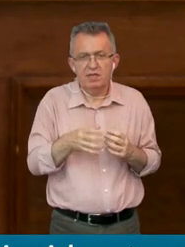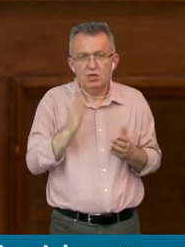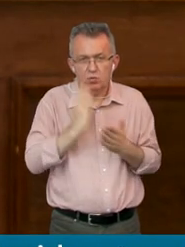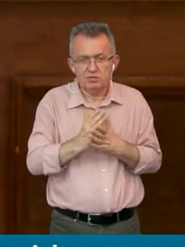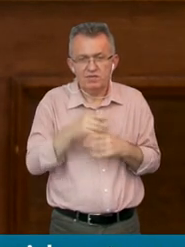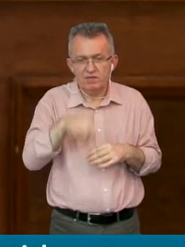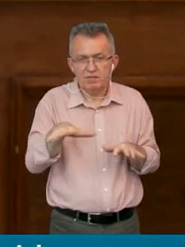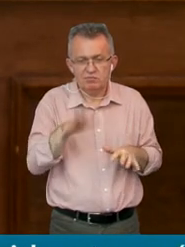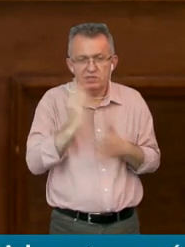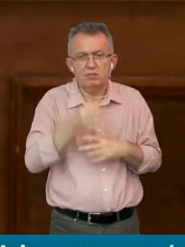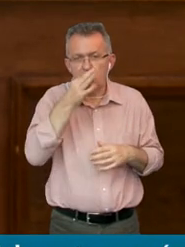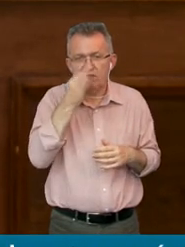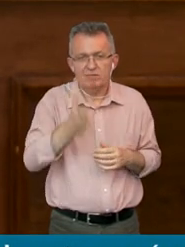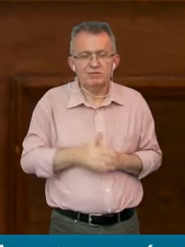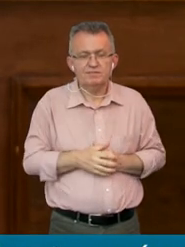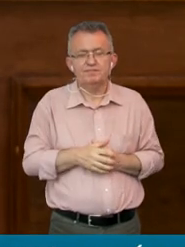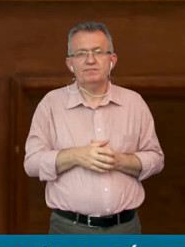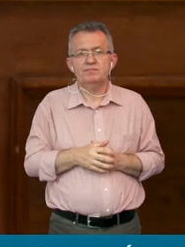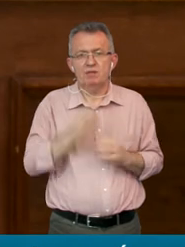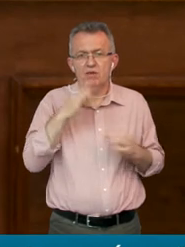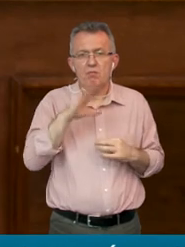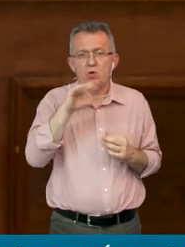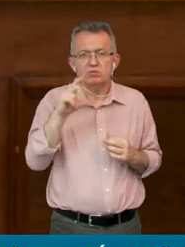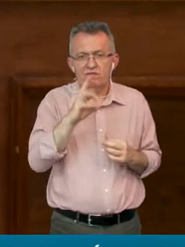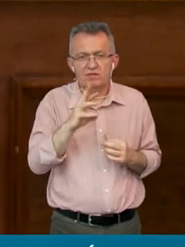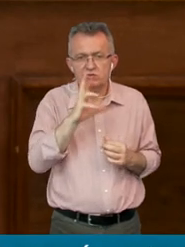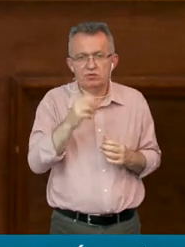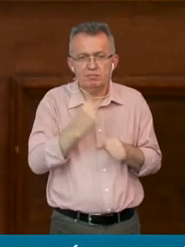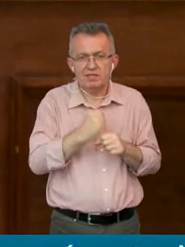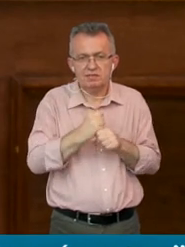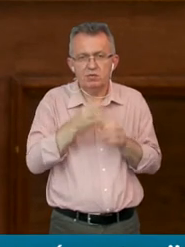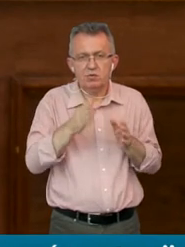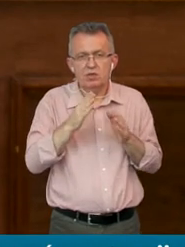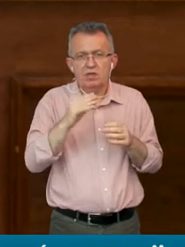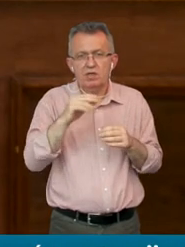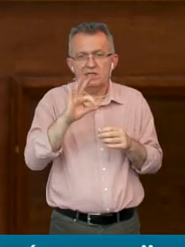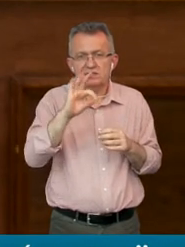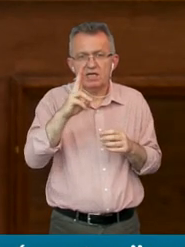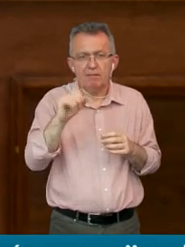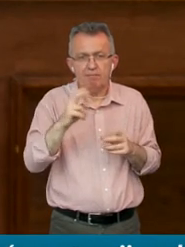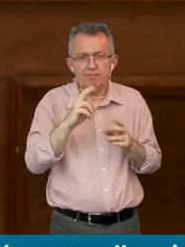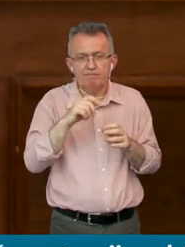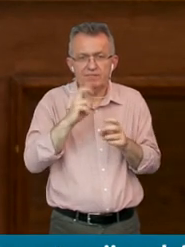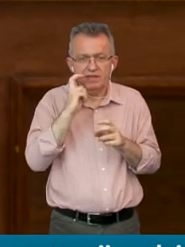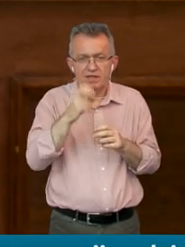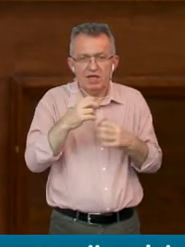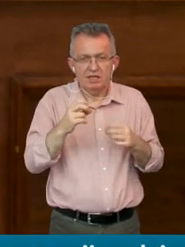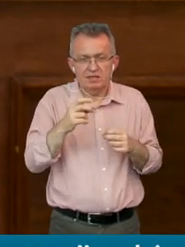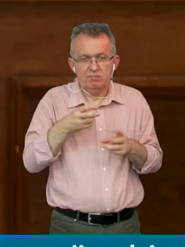tym miejscu poprawiała. Pan Bogusław, panie prezydencie, czy prace prowadzone przy budowie SKM-ki są nadzorowane przez służby miejskie?